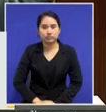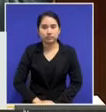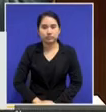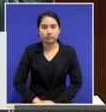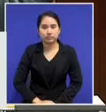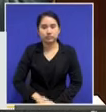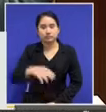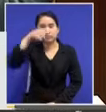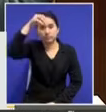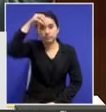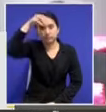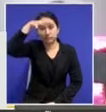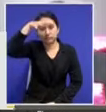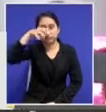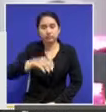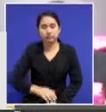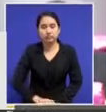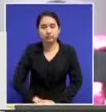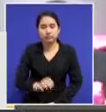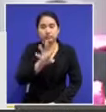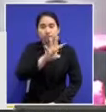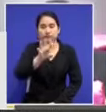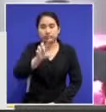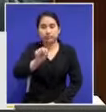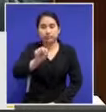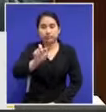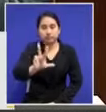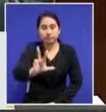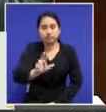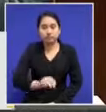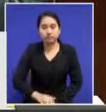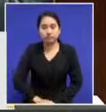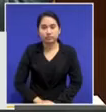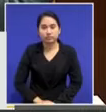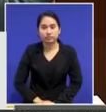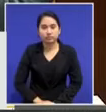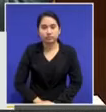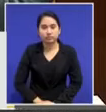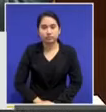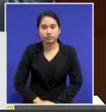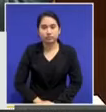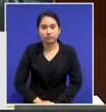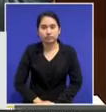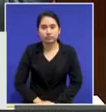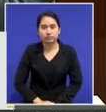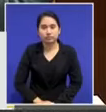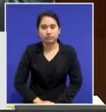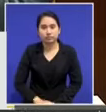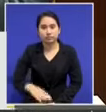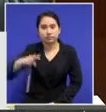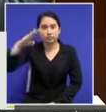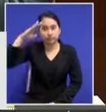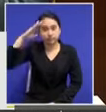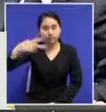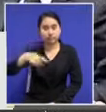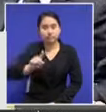ค์ นายธนาธรจึงรุ่งเรืองกิจครับ 423นายมานัทอ่อนอ้าย พลเ